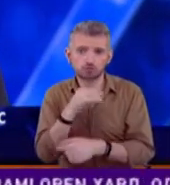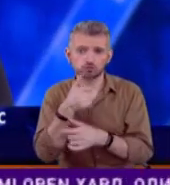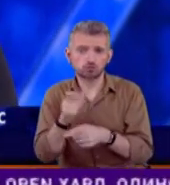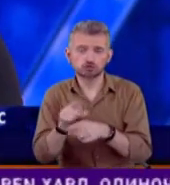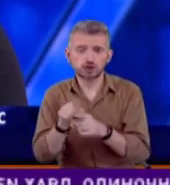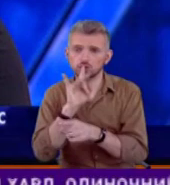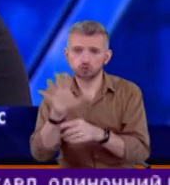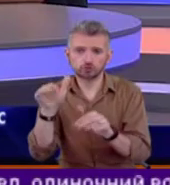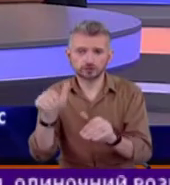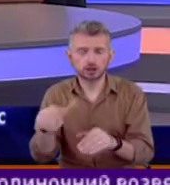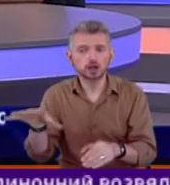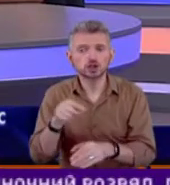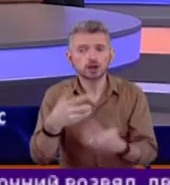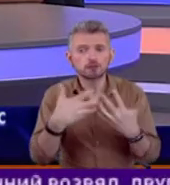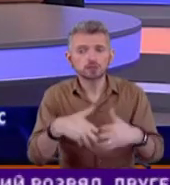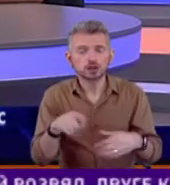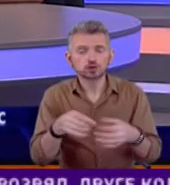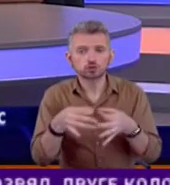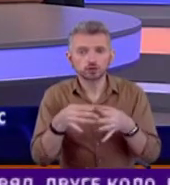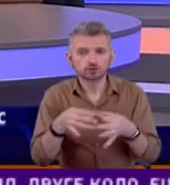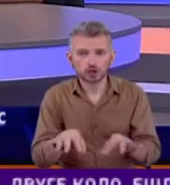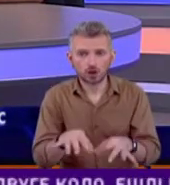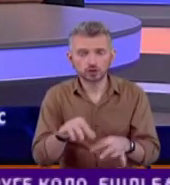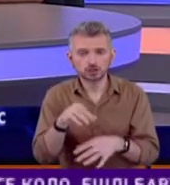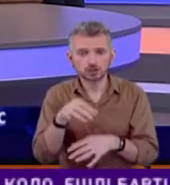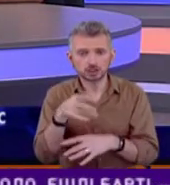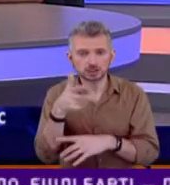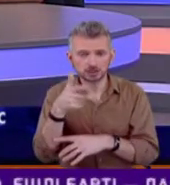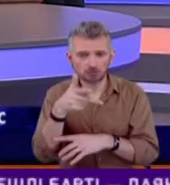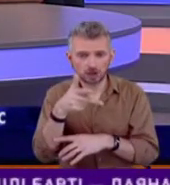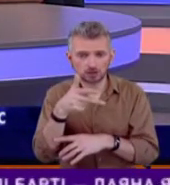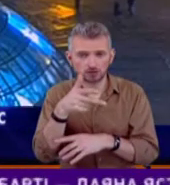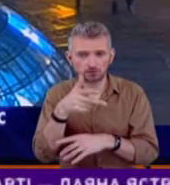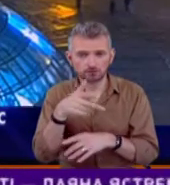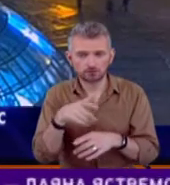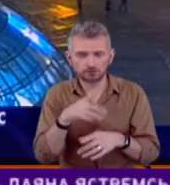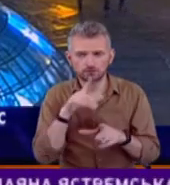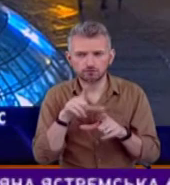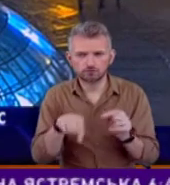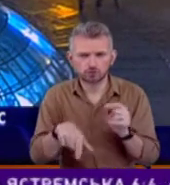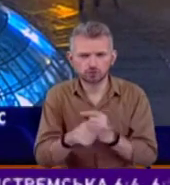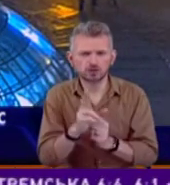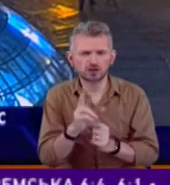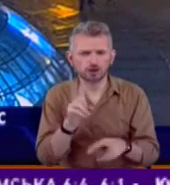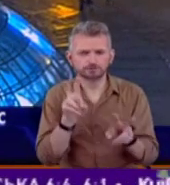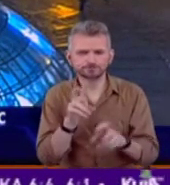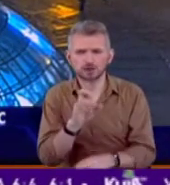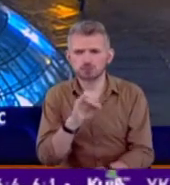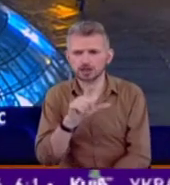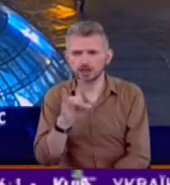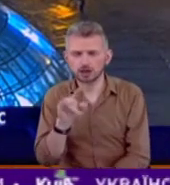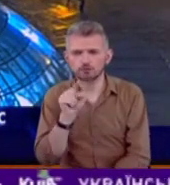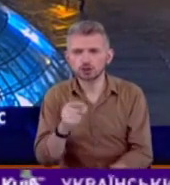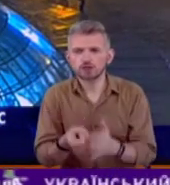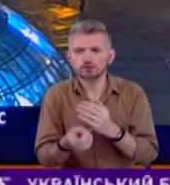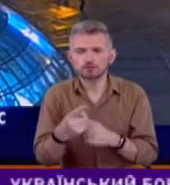що ті прилади, які дозволяють знімати в Русі, я не пам'ятаю, як вони, бар'єр, якось вони там називаються, вони